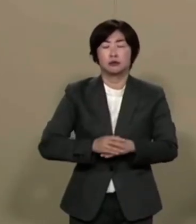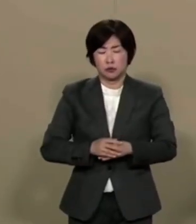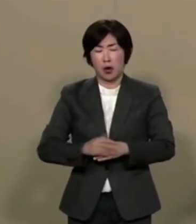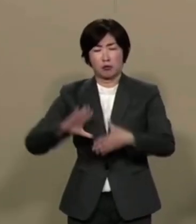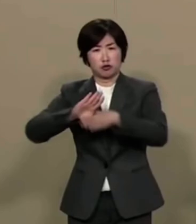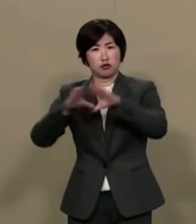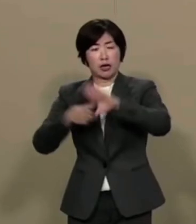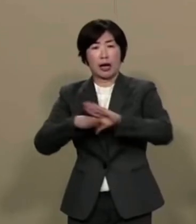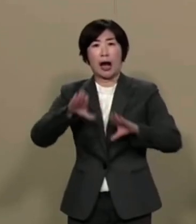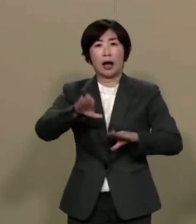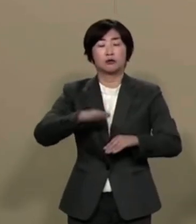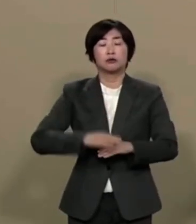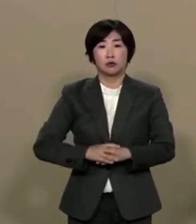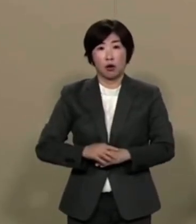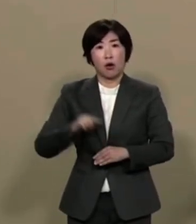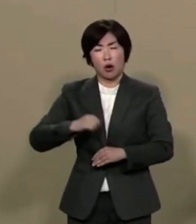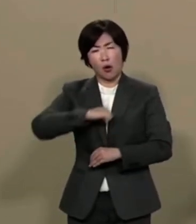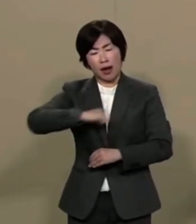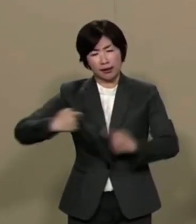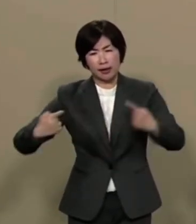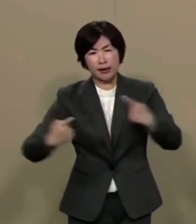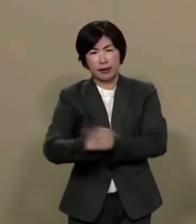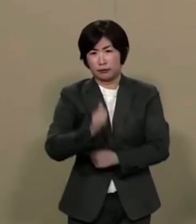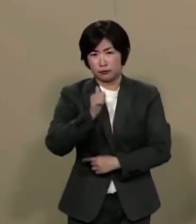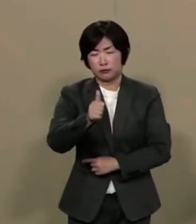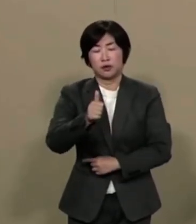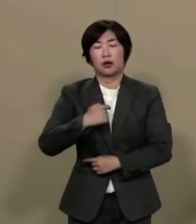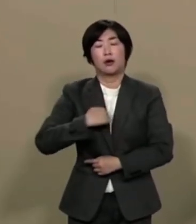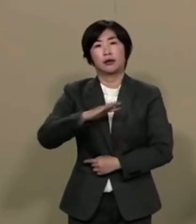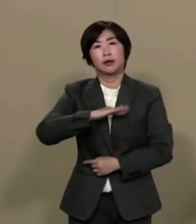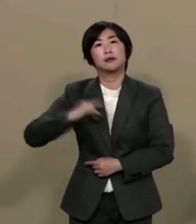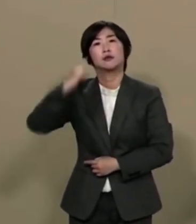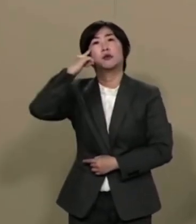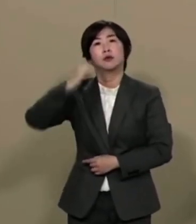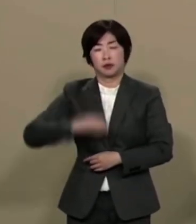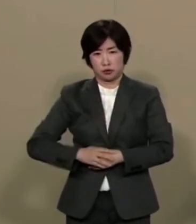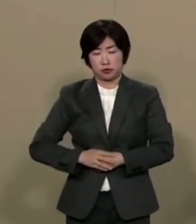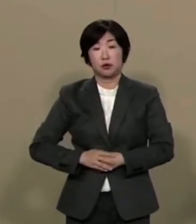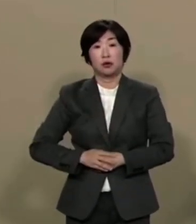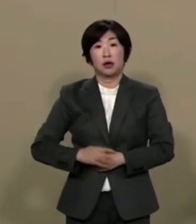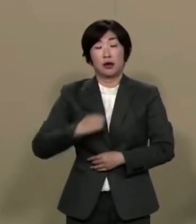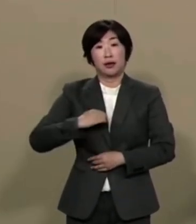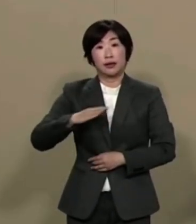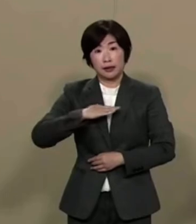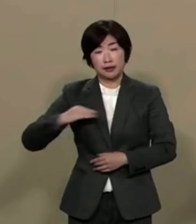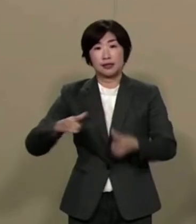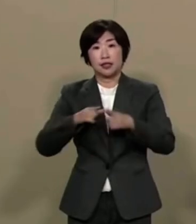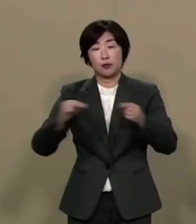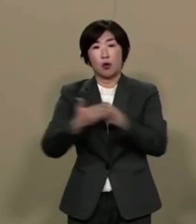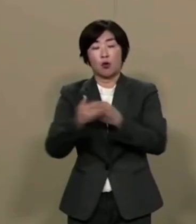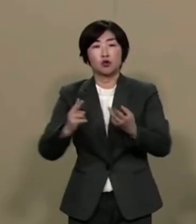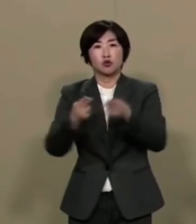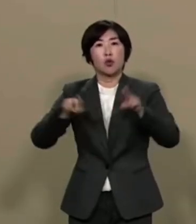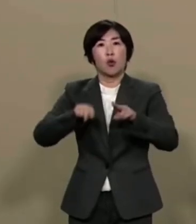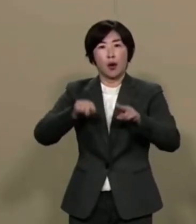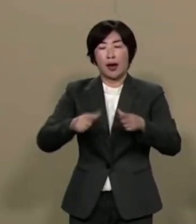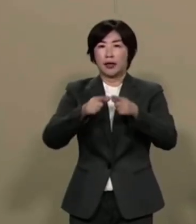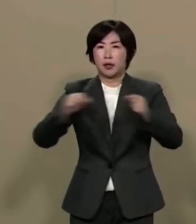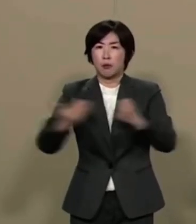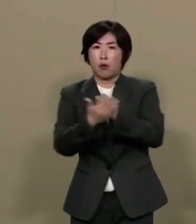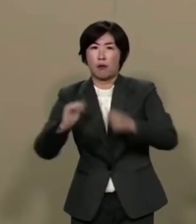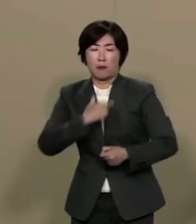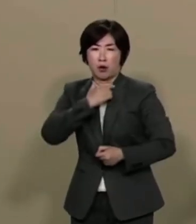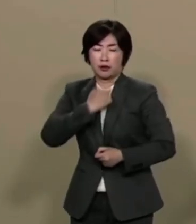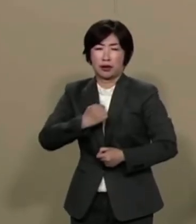な文化があれるこれをですね勝手に変えてくれるなと私たちは思います私たちは日本保党は日本を守りたいこの